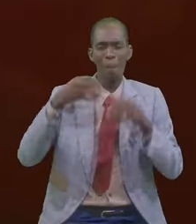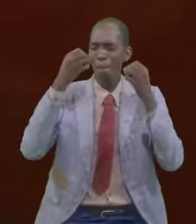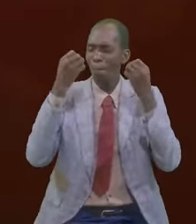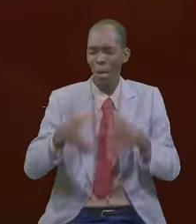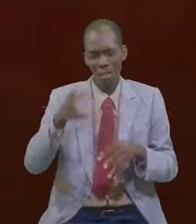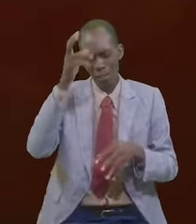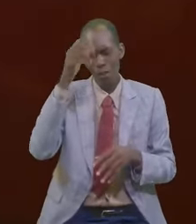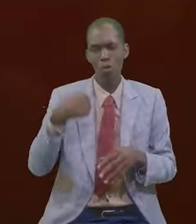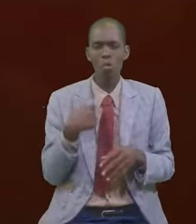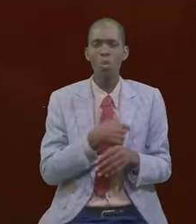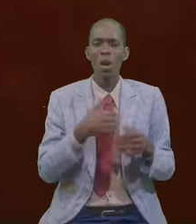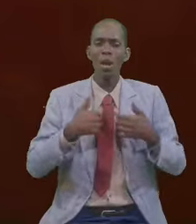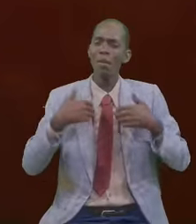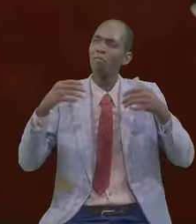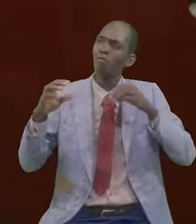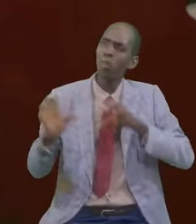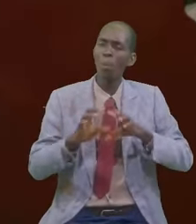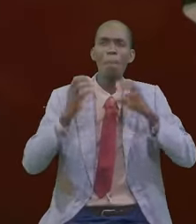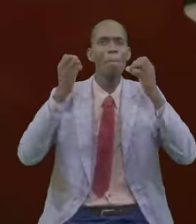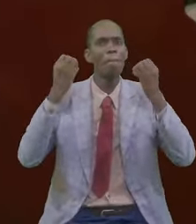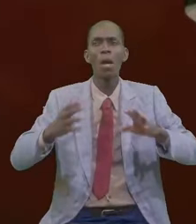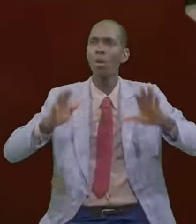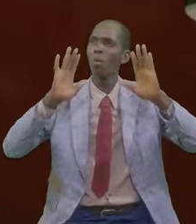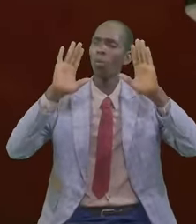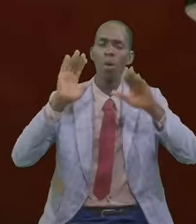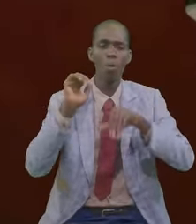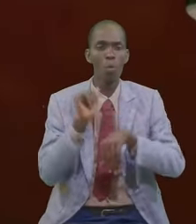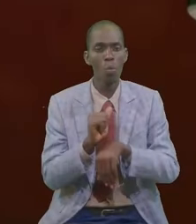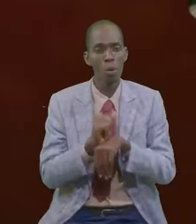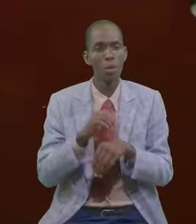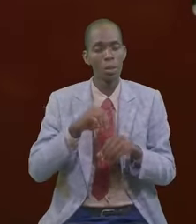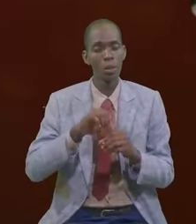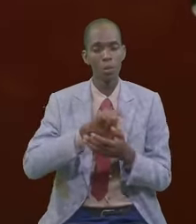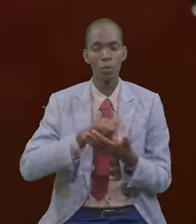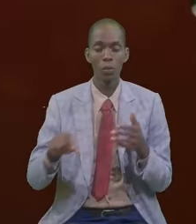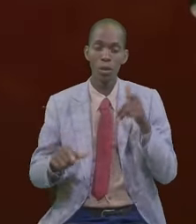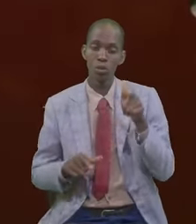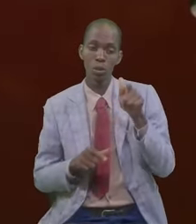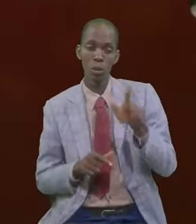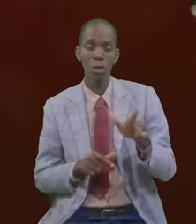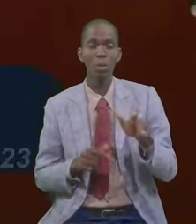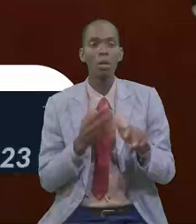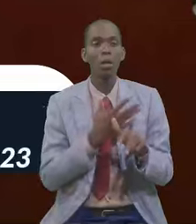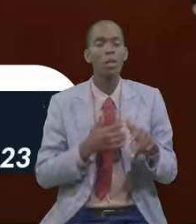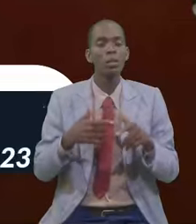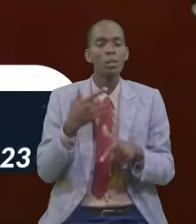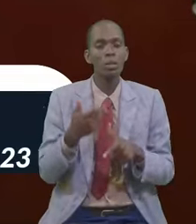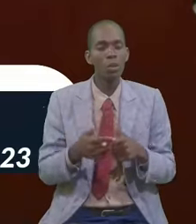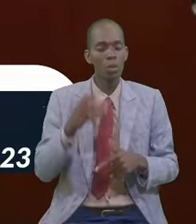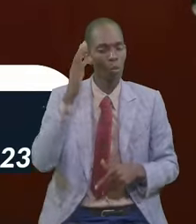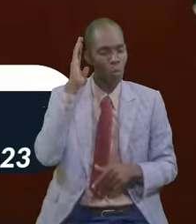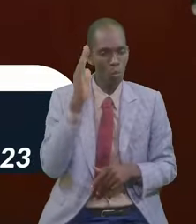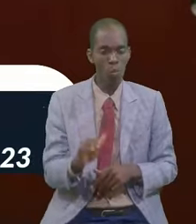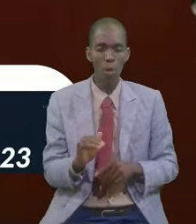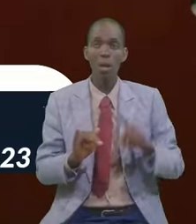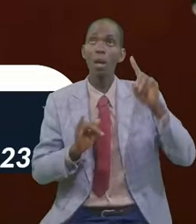n'avons-nous pas fait beaucoup de miracles par ton nom? Verset 23 dit, alors je leur